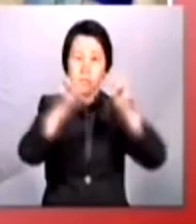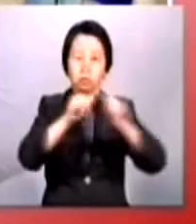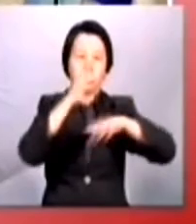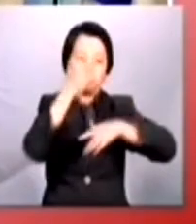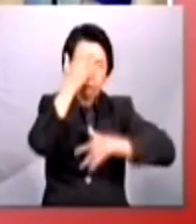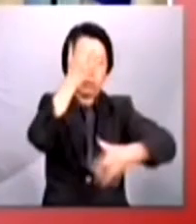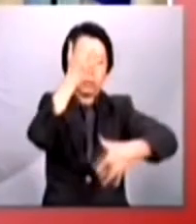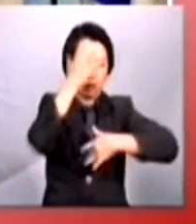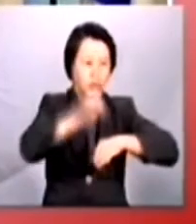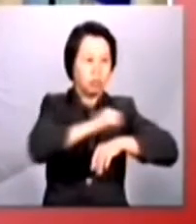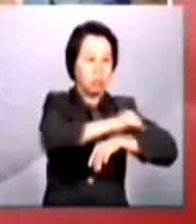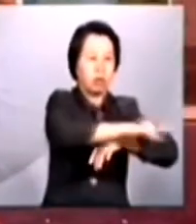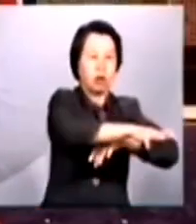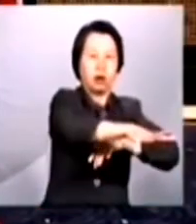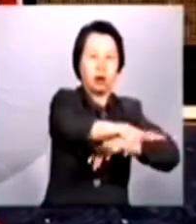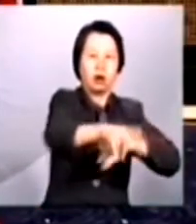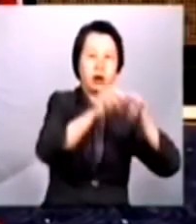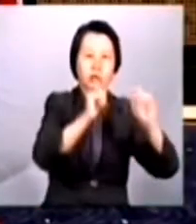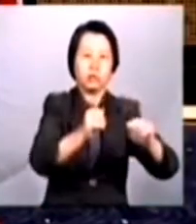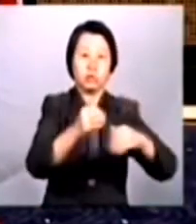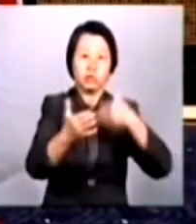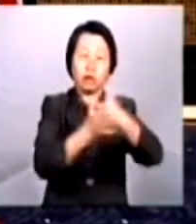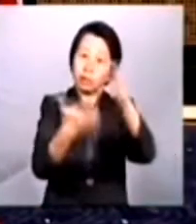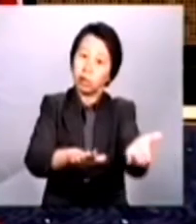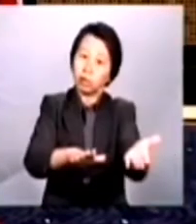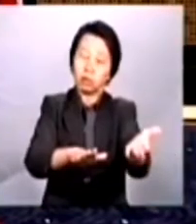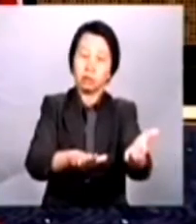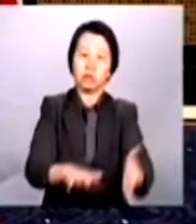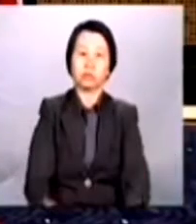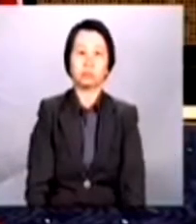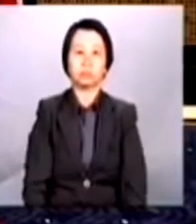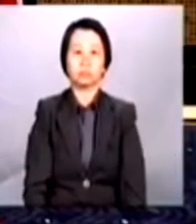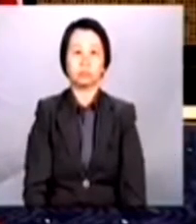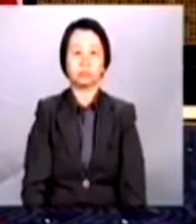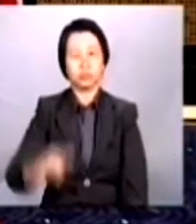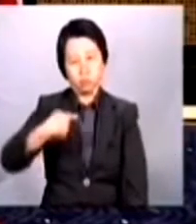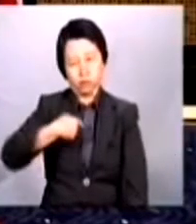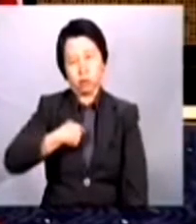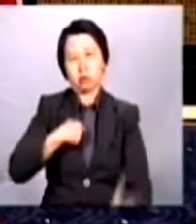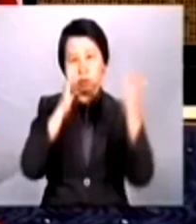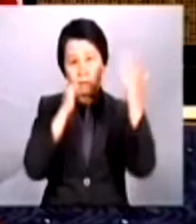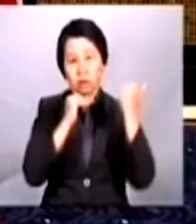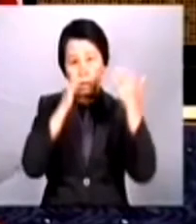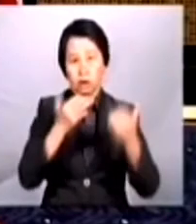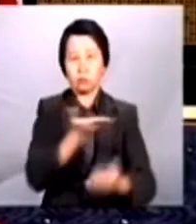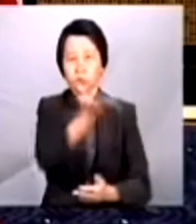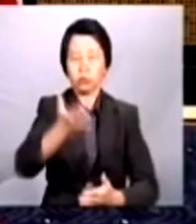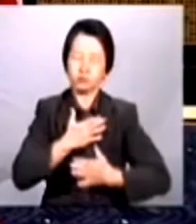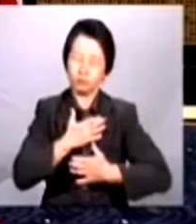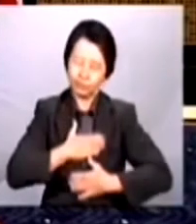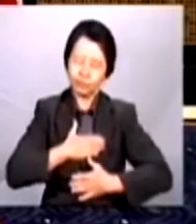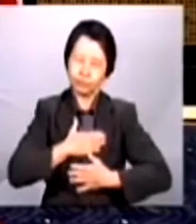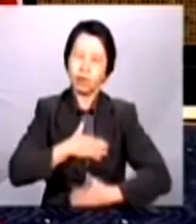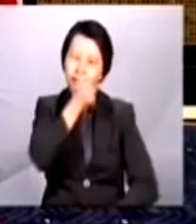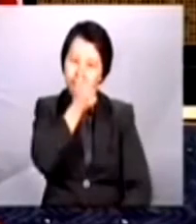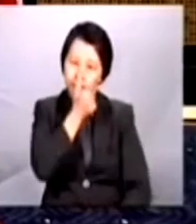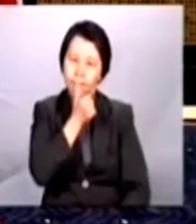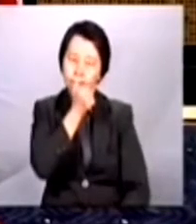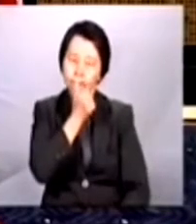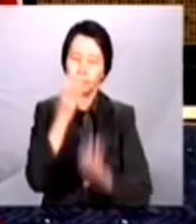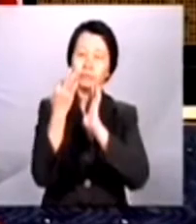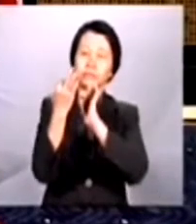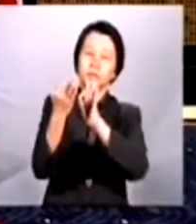dijangkiti wabah yang boleh meragut nyawa Hai saya harap saudara-saudari dapat bersabar